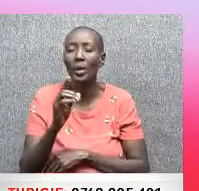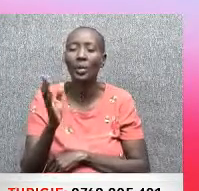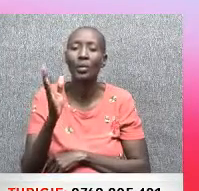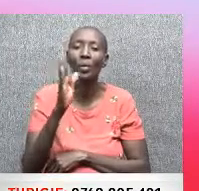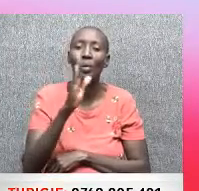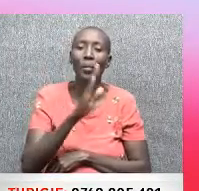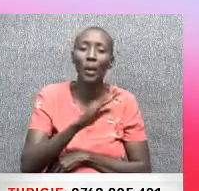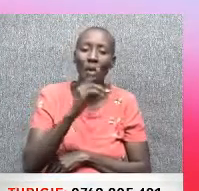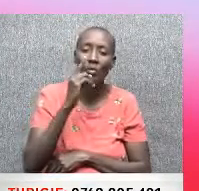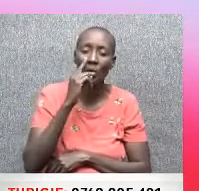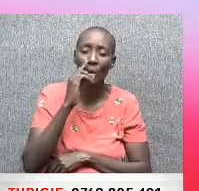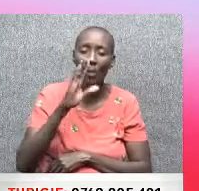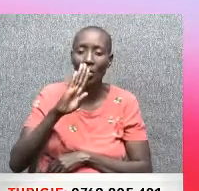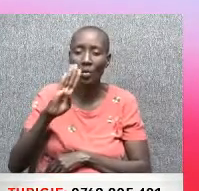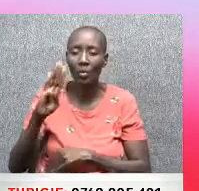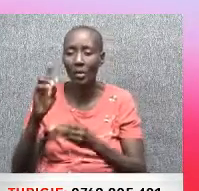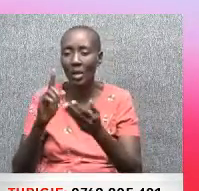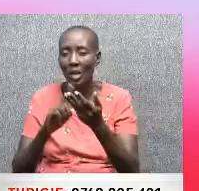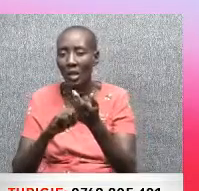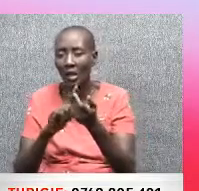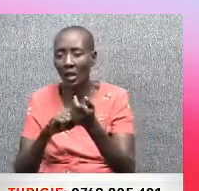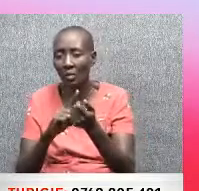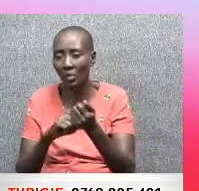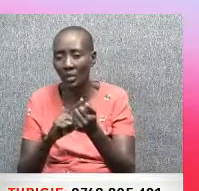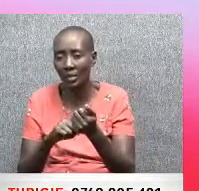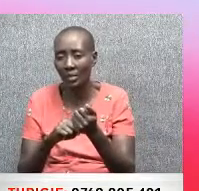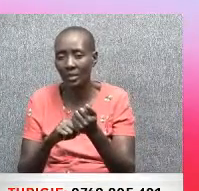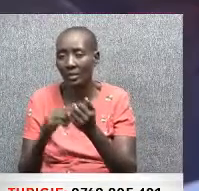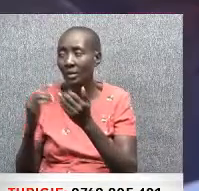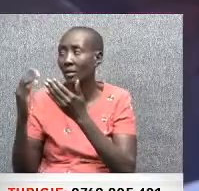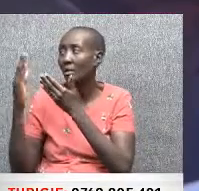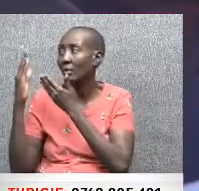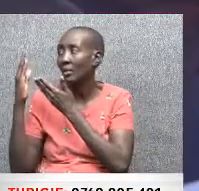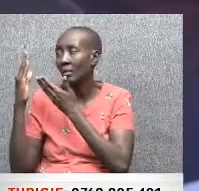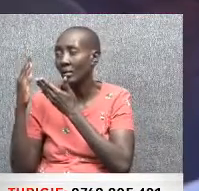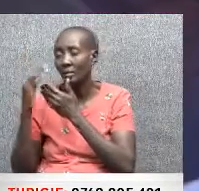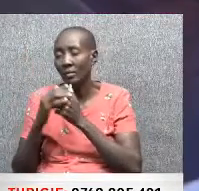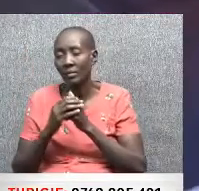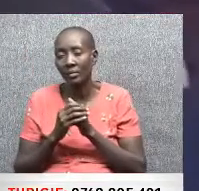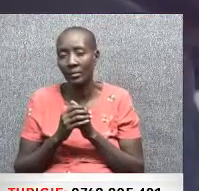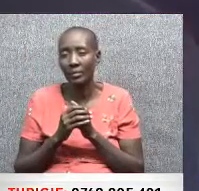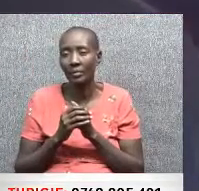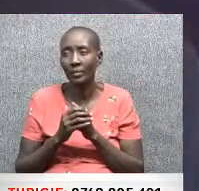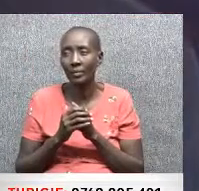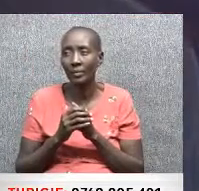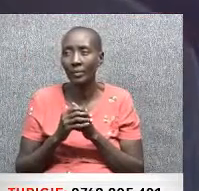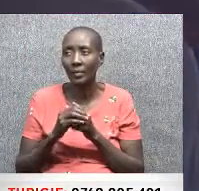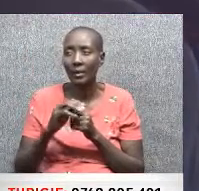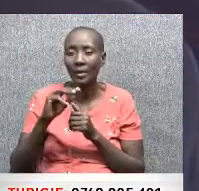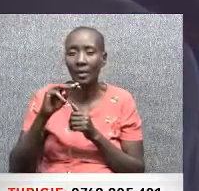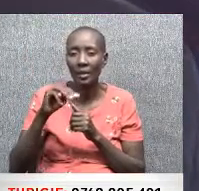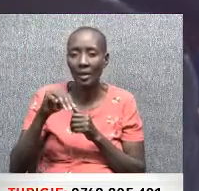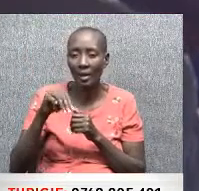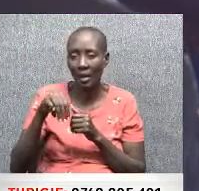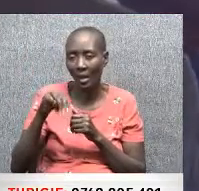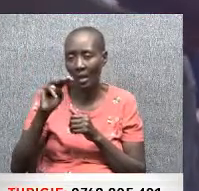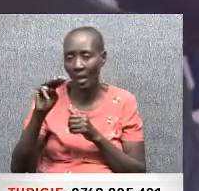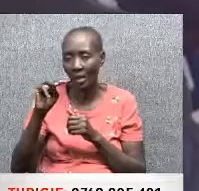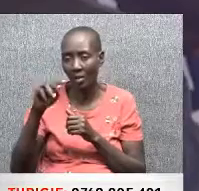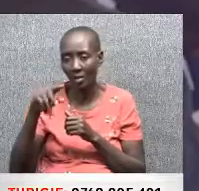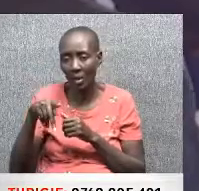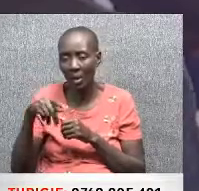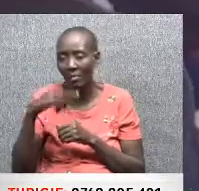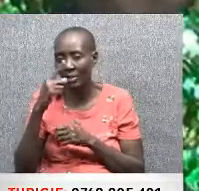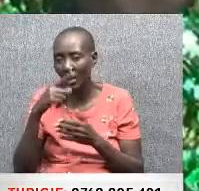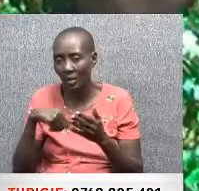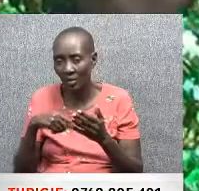waweze kuhesabika katika zoezi zima la census. Tazama. Kwa mujibu wa mbunge wa Kapenguria Samuel Moroto, amesema idadi ya watu